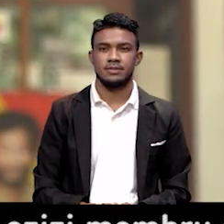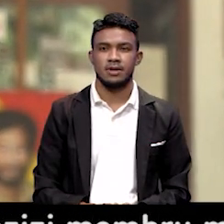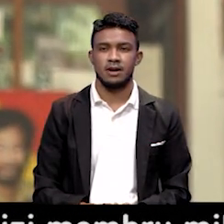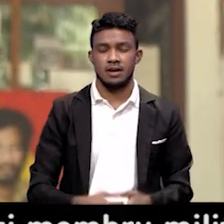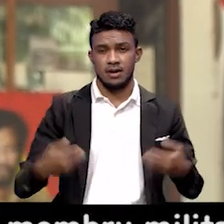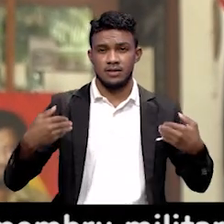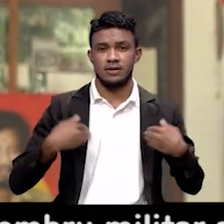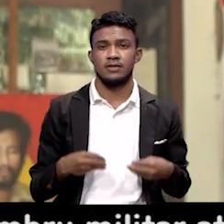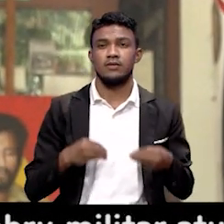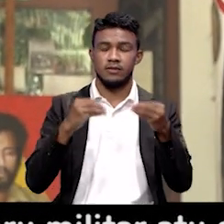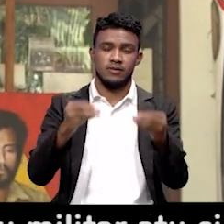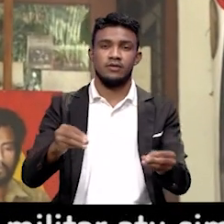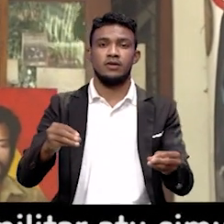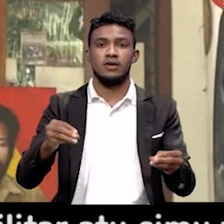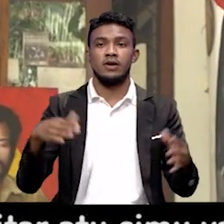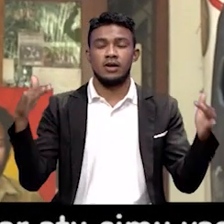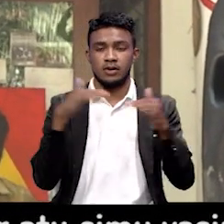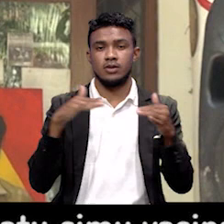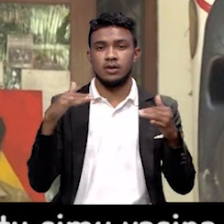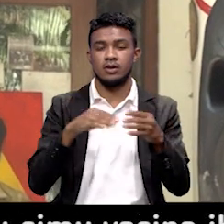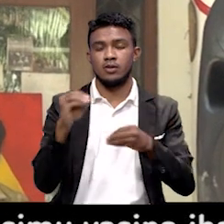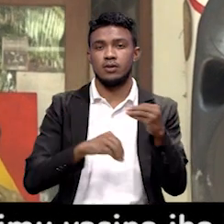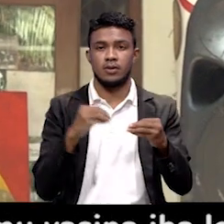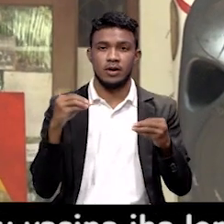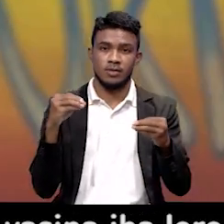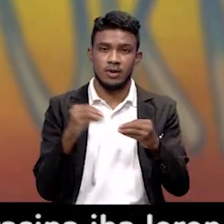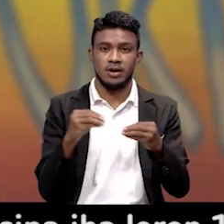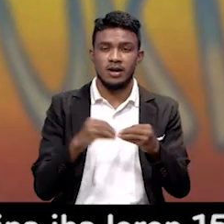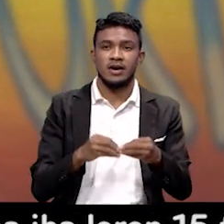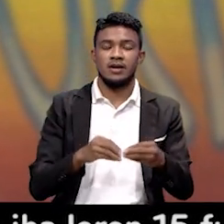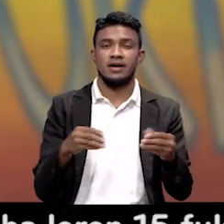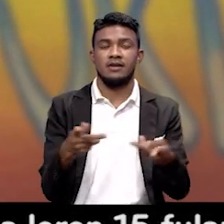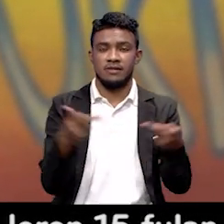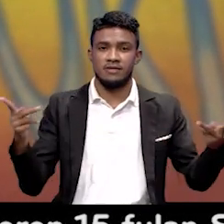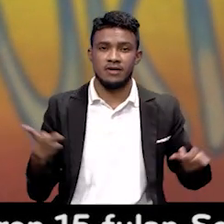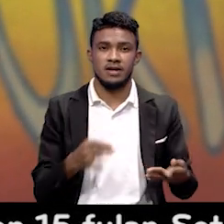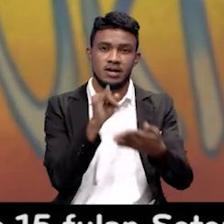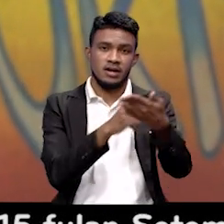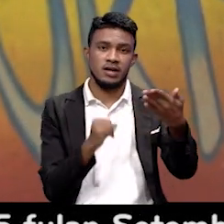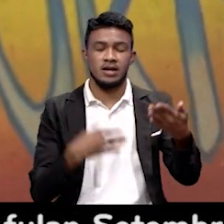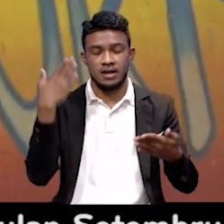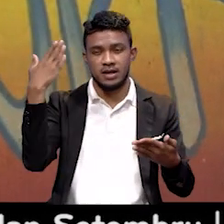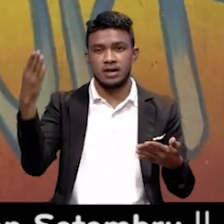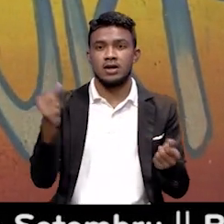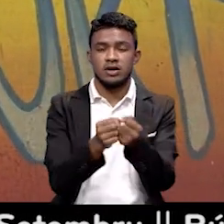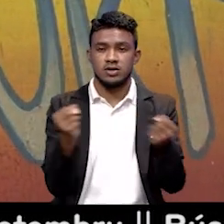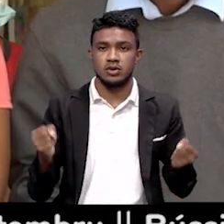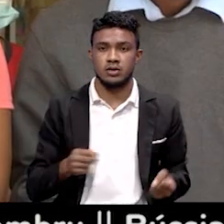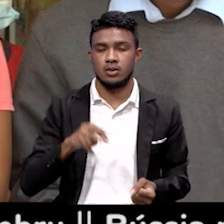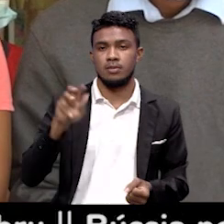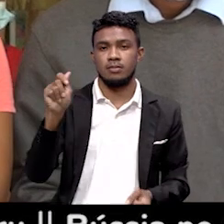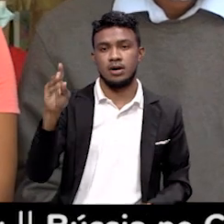Exigencia ne hato li huisi conferencia de imprensa con aba certeza ne be Artemori sa soru darang ne y a suku madu hidili sexta semana